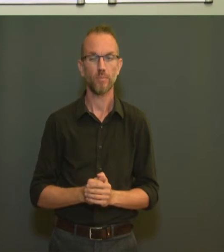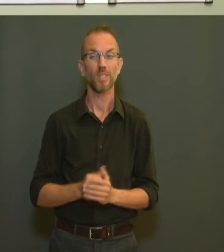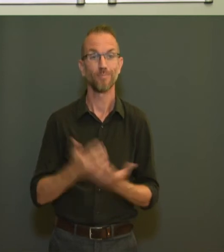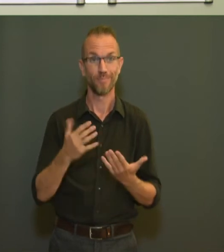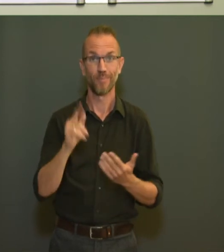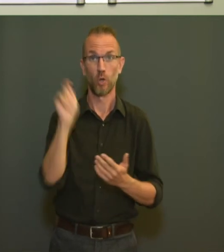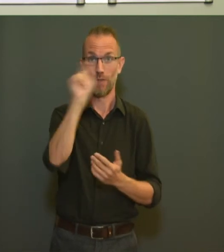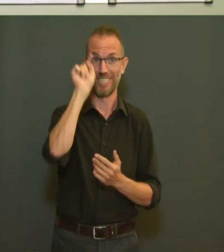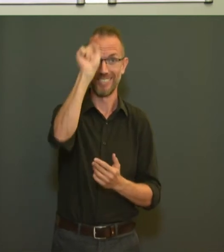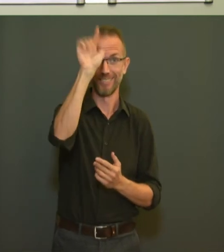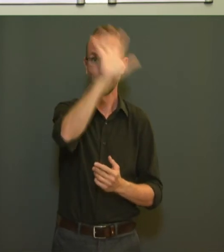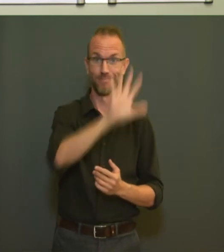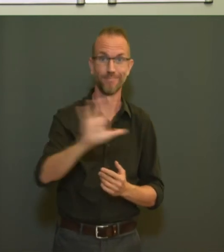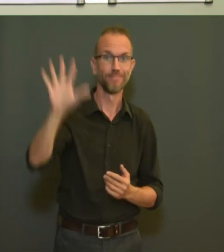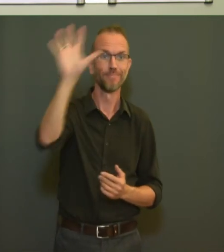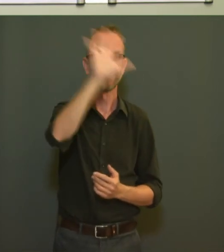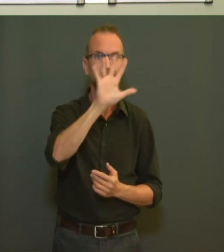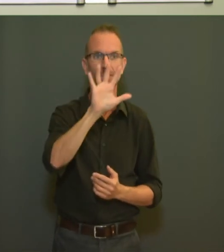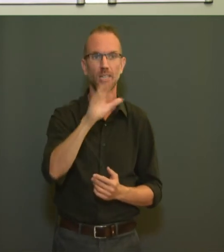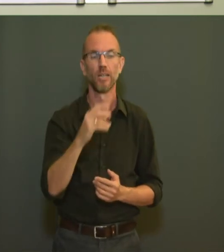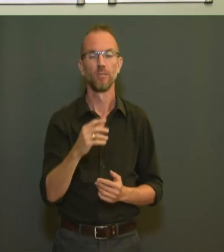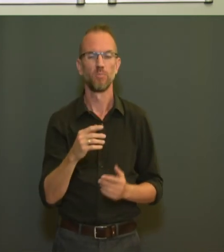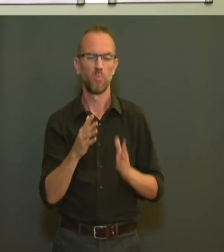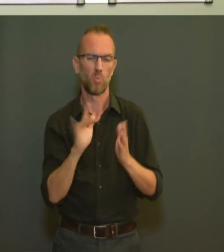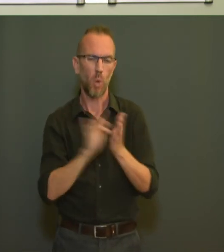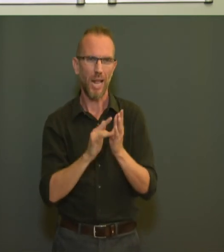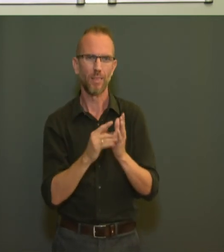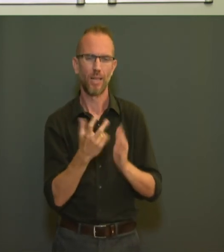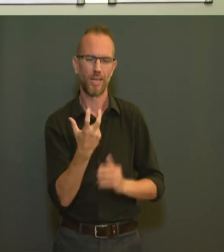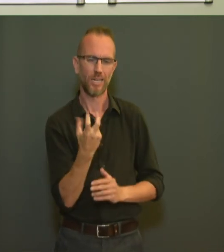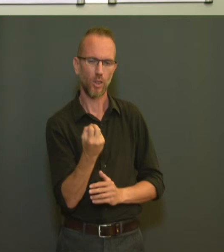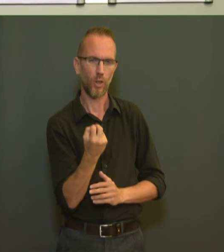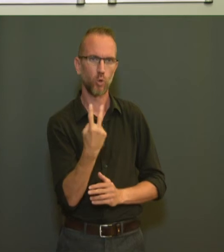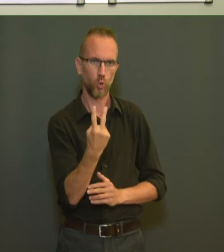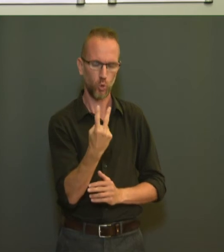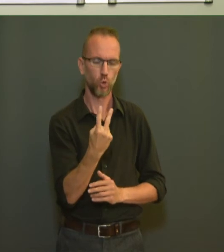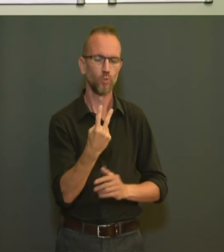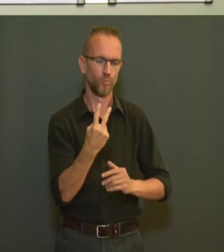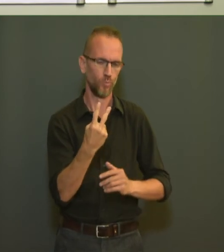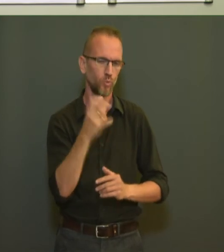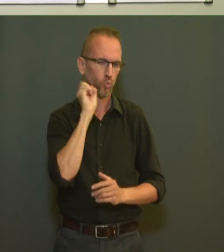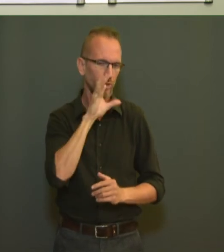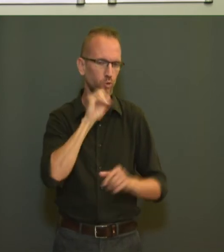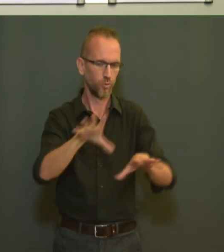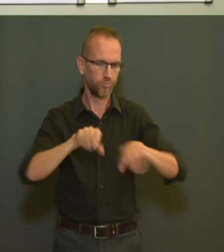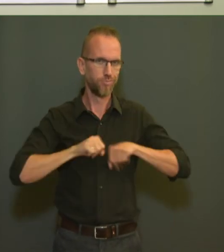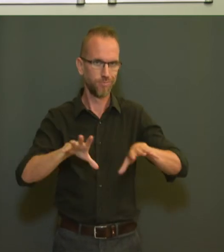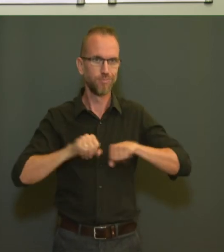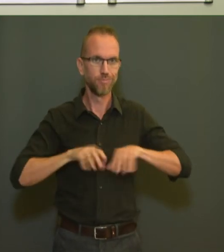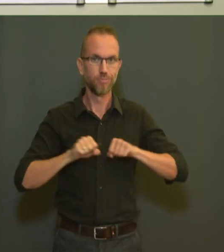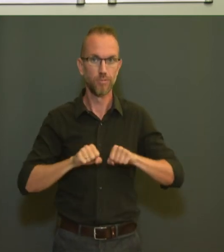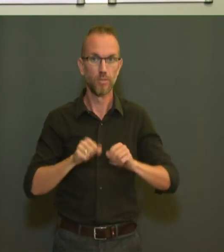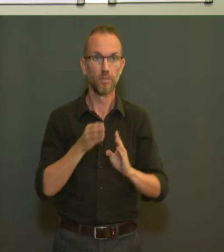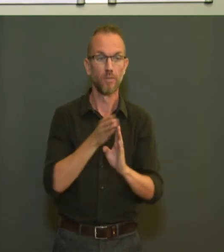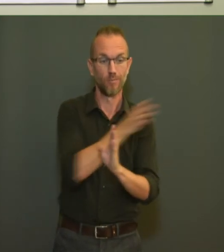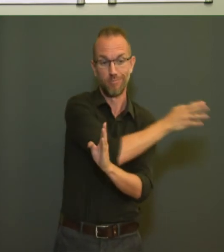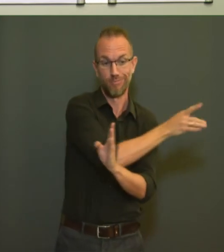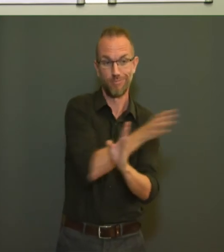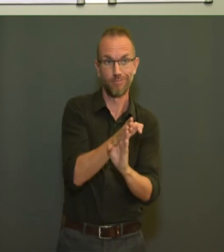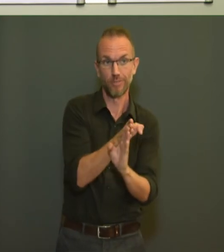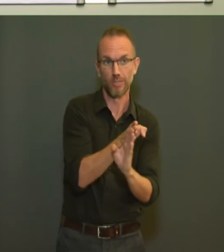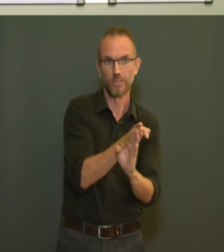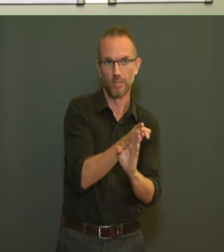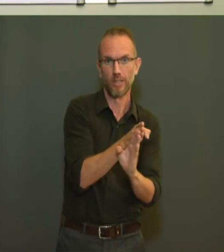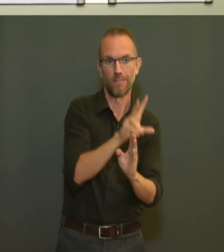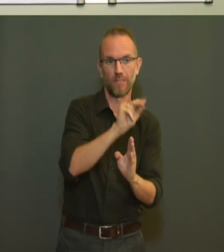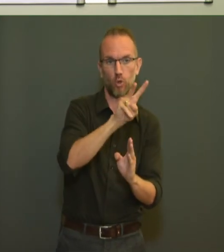de l'ordre de 82 nouveaux cas par jour, et là, ça correspond à une diminution de 22% par rapport à